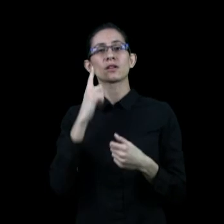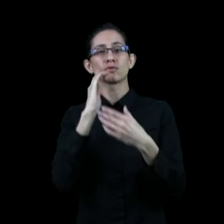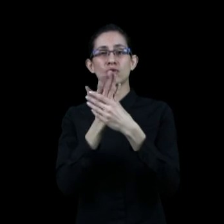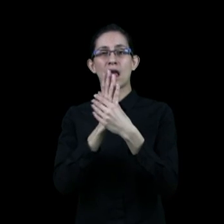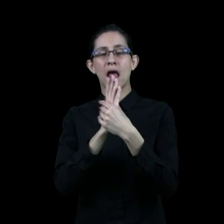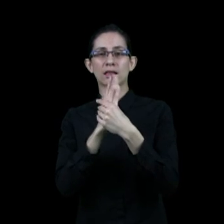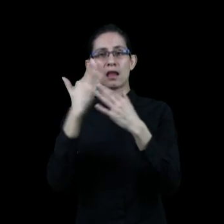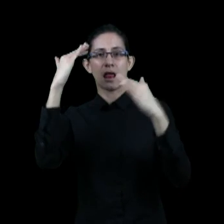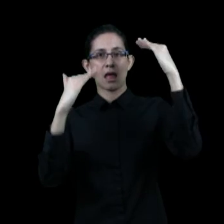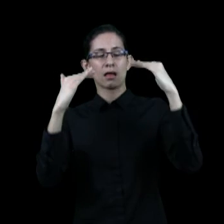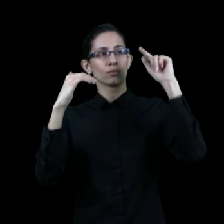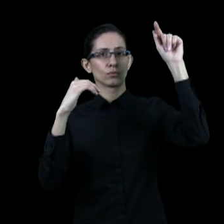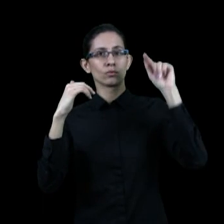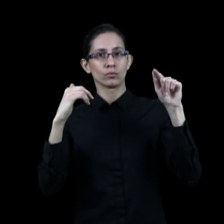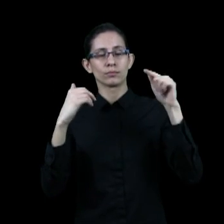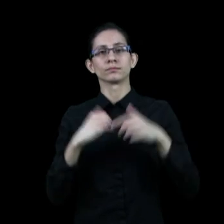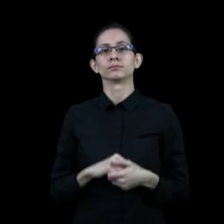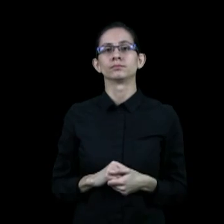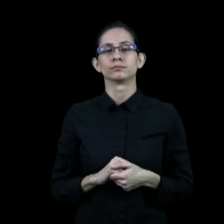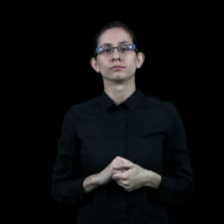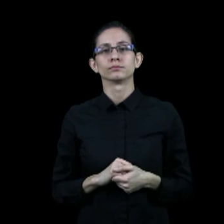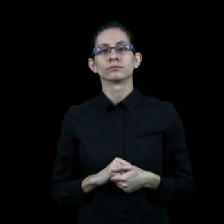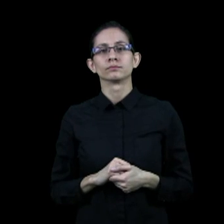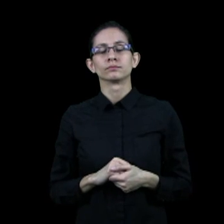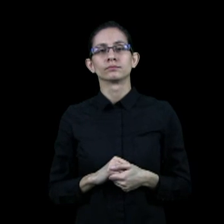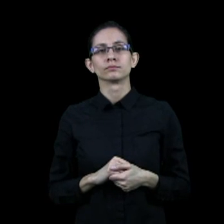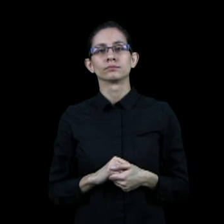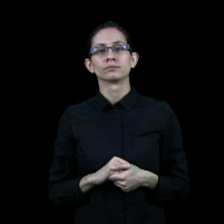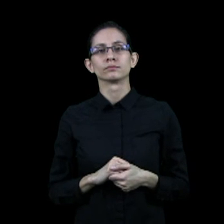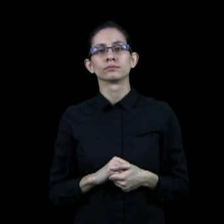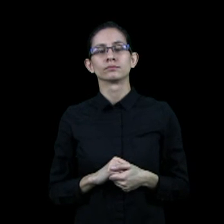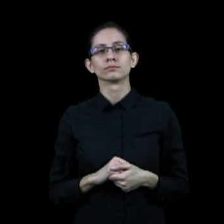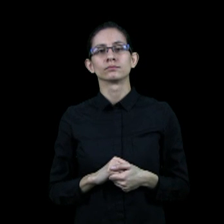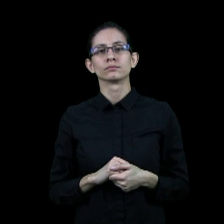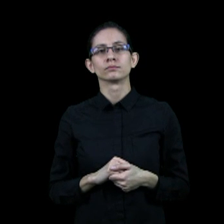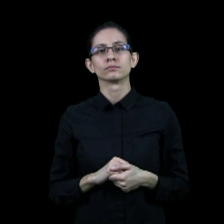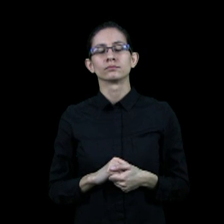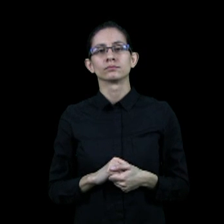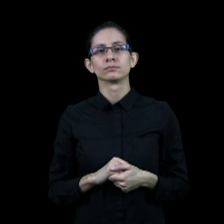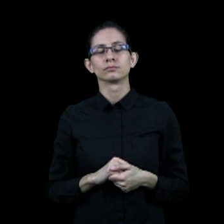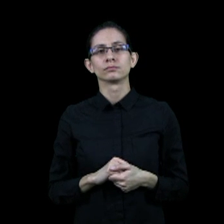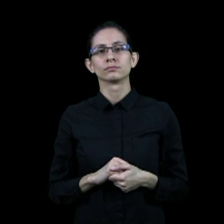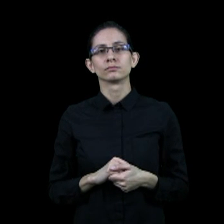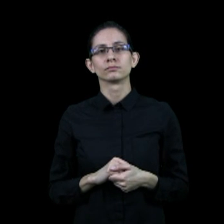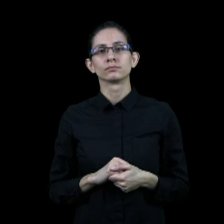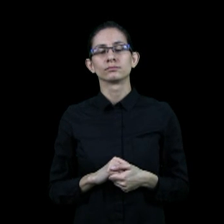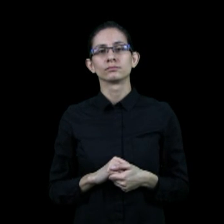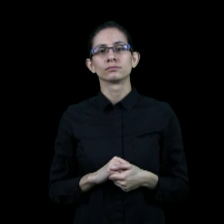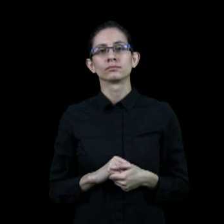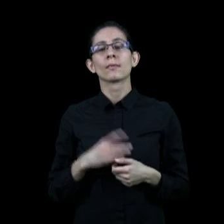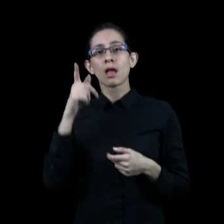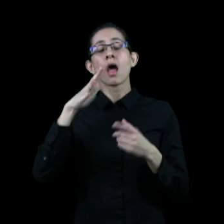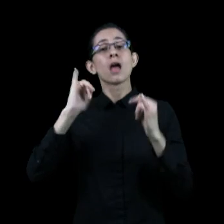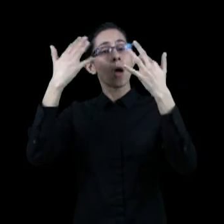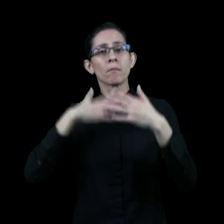100. 0,6 razy 100. Plus 0,4 razy 100. 0,4 razy